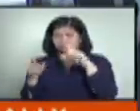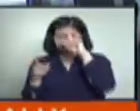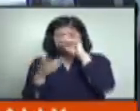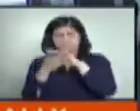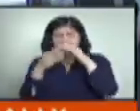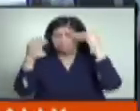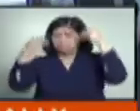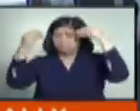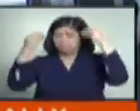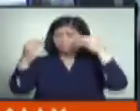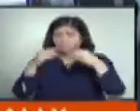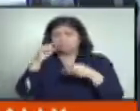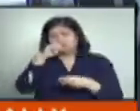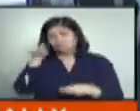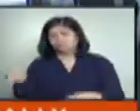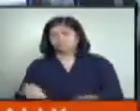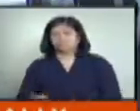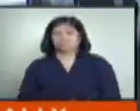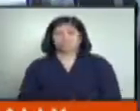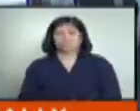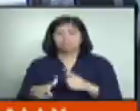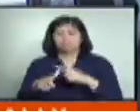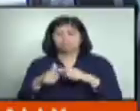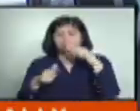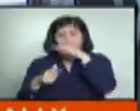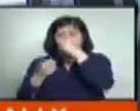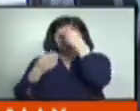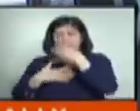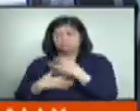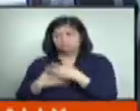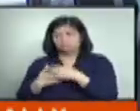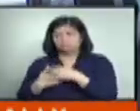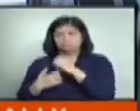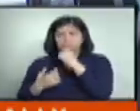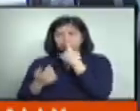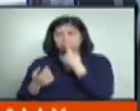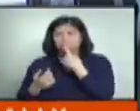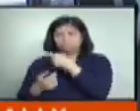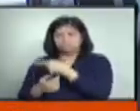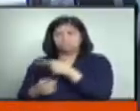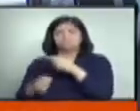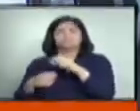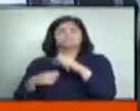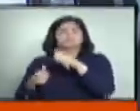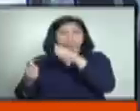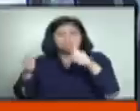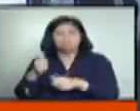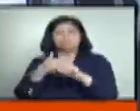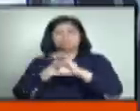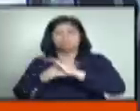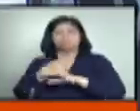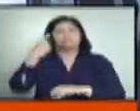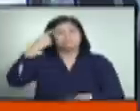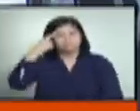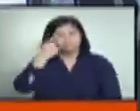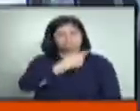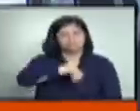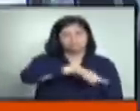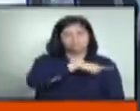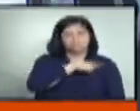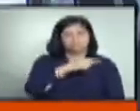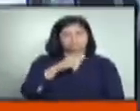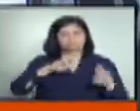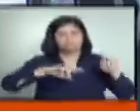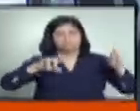alam. Sinungaling ka. And then nagsinungaling ka sa amin, hindi mo sinabi na ikaw pala ay subcontractor lang. Pagkakaakala namin ng aming